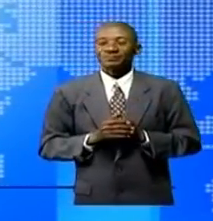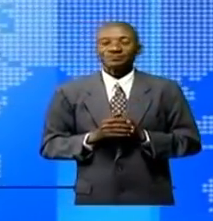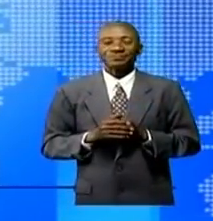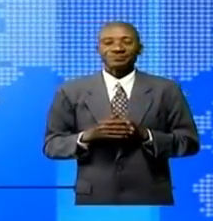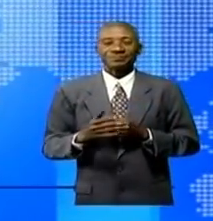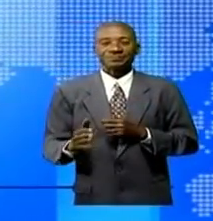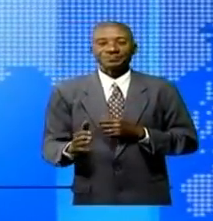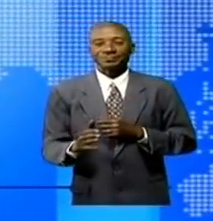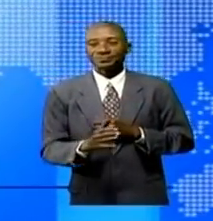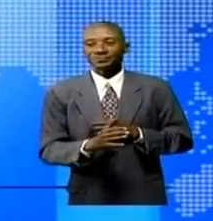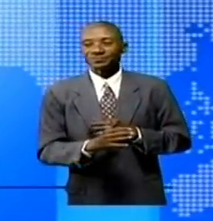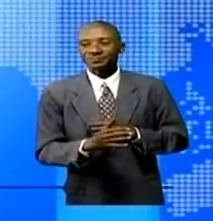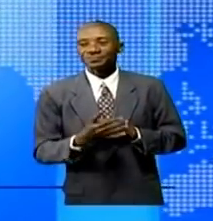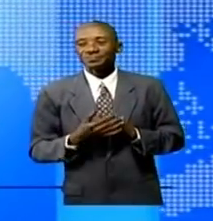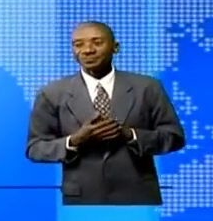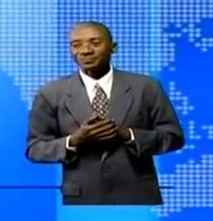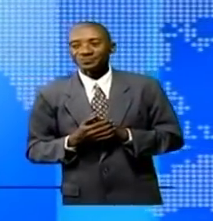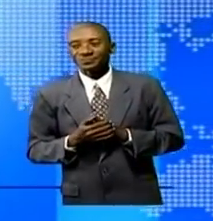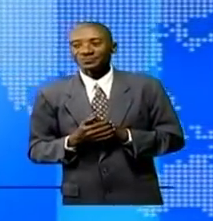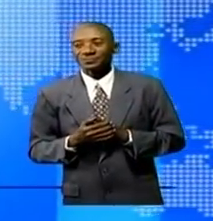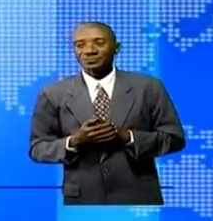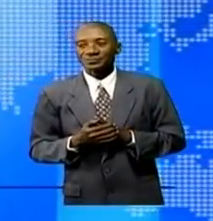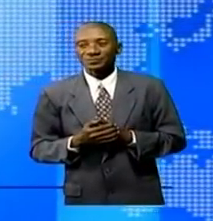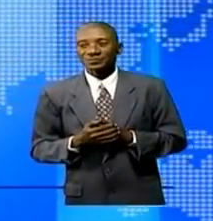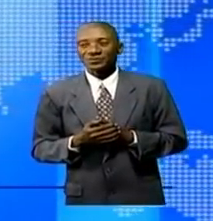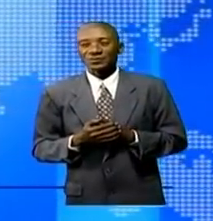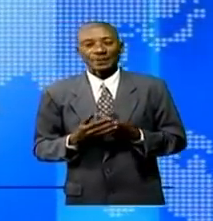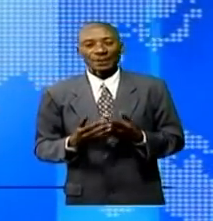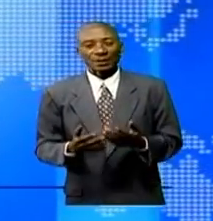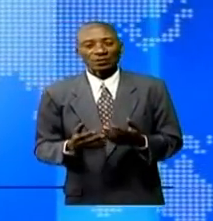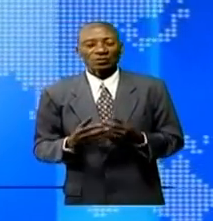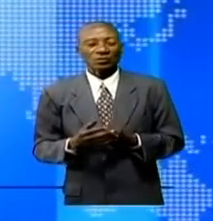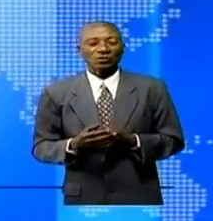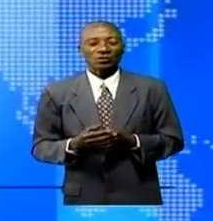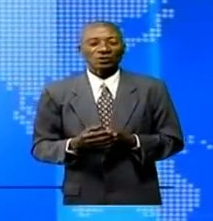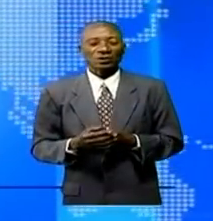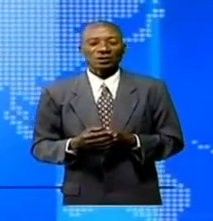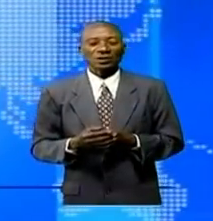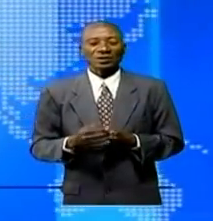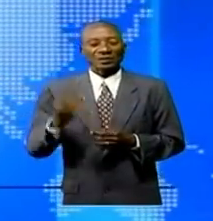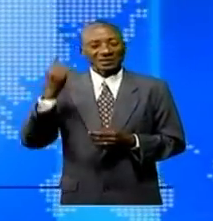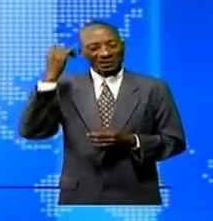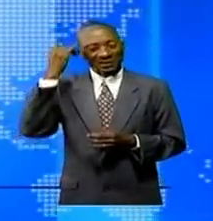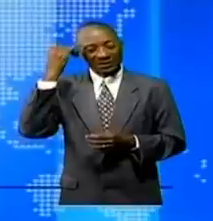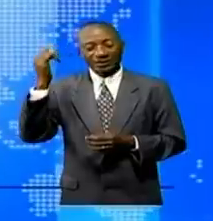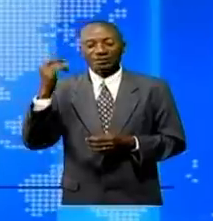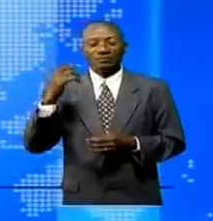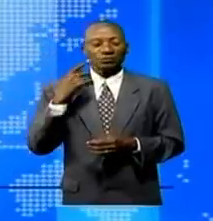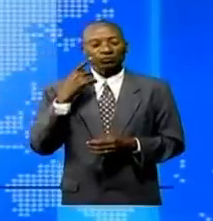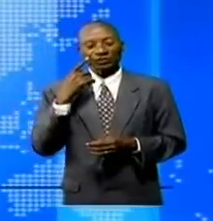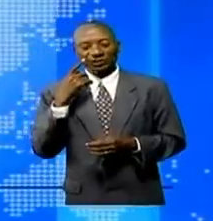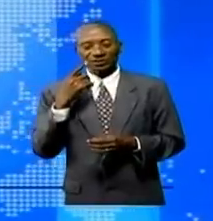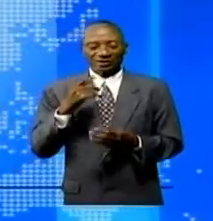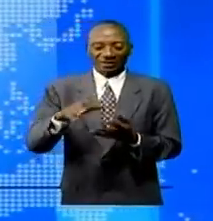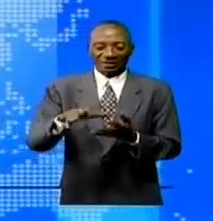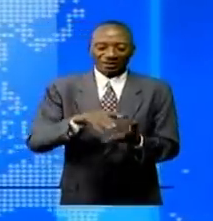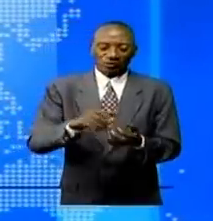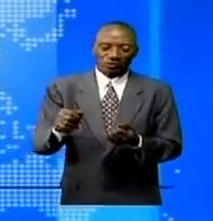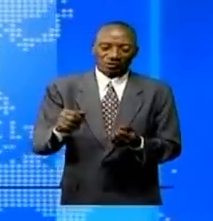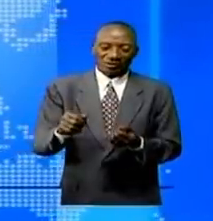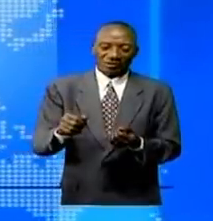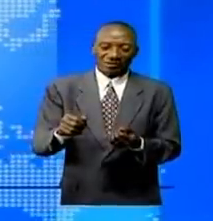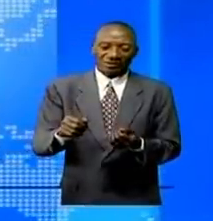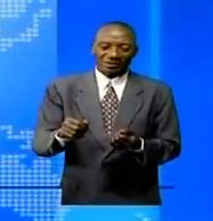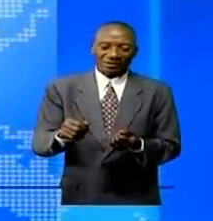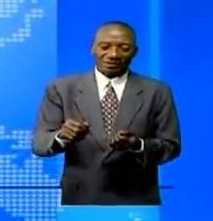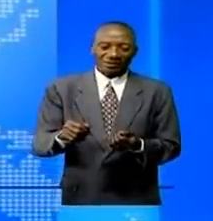Le projet de tentative de déstabilisation des institutions du pays est condamné par les motards de la ville de Kindu